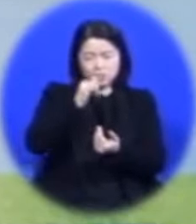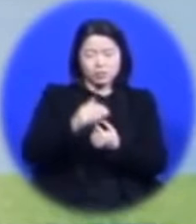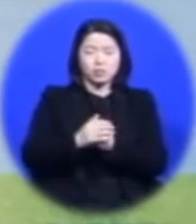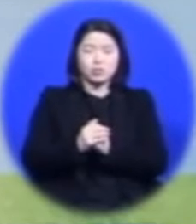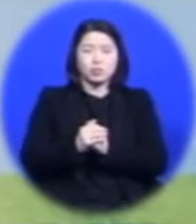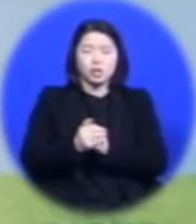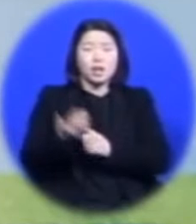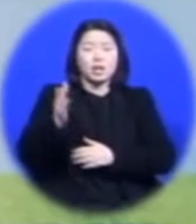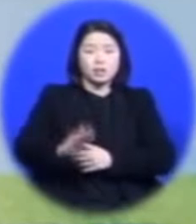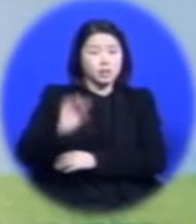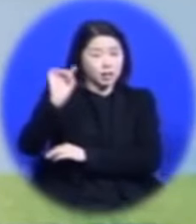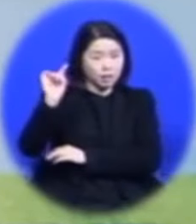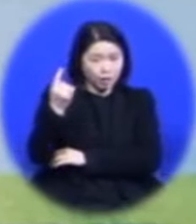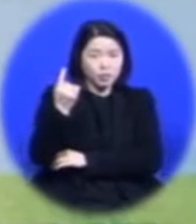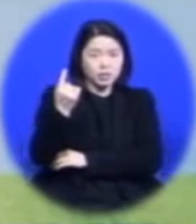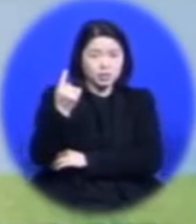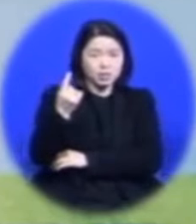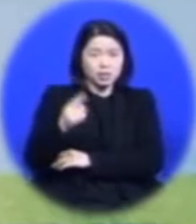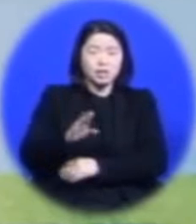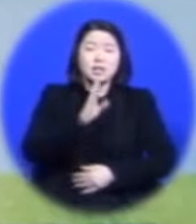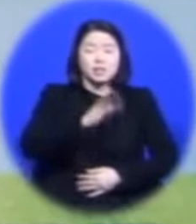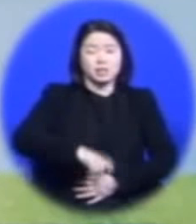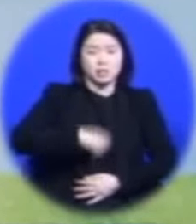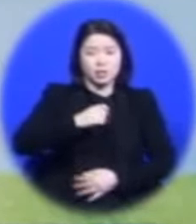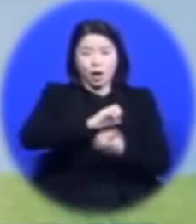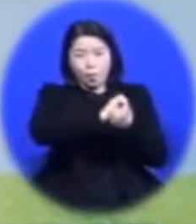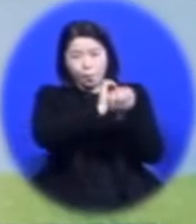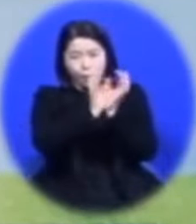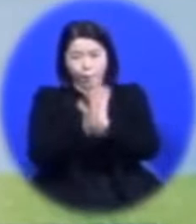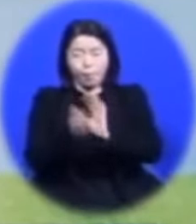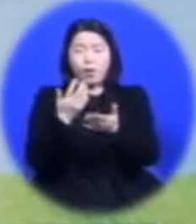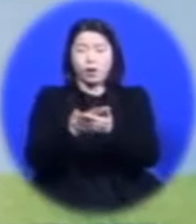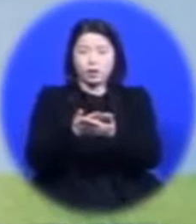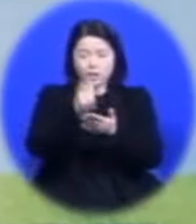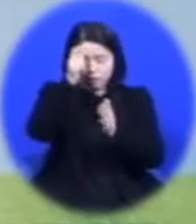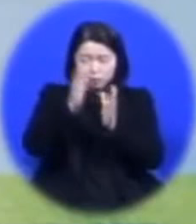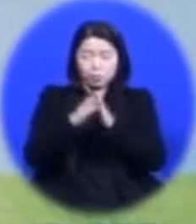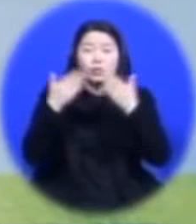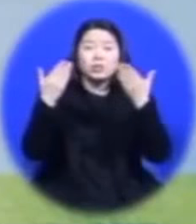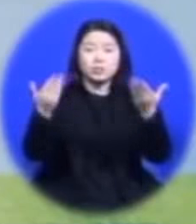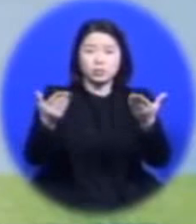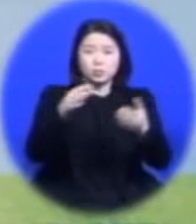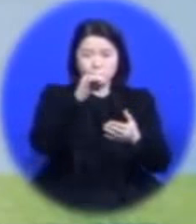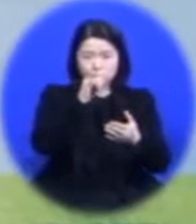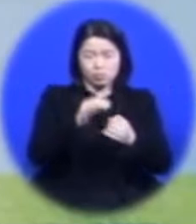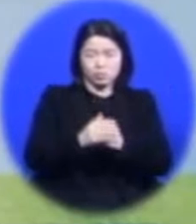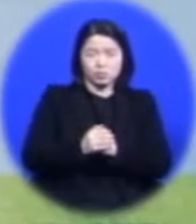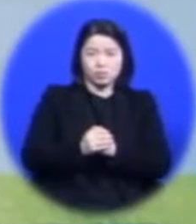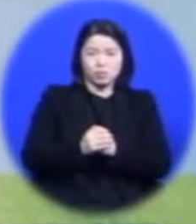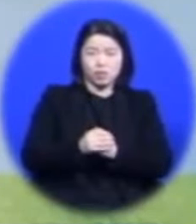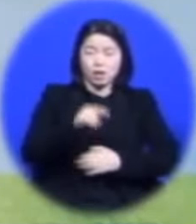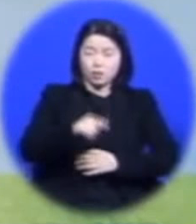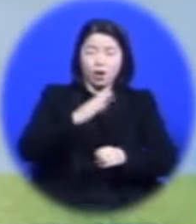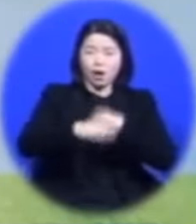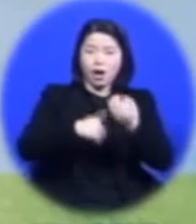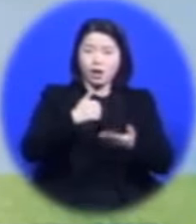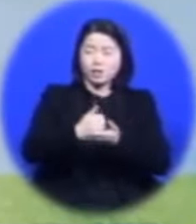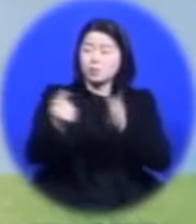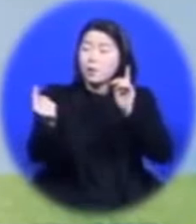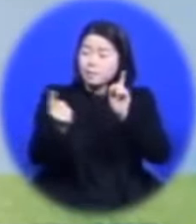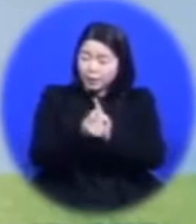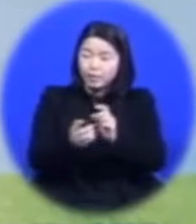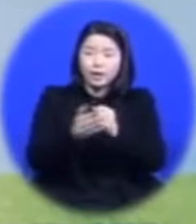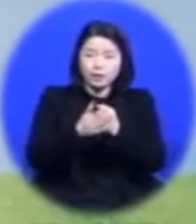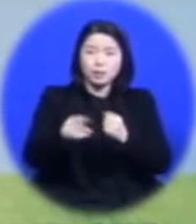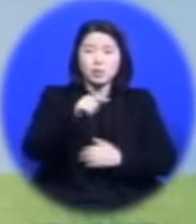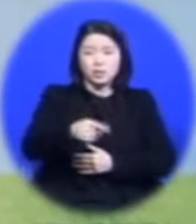근데 다윗은 정의가 꽃을 피우게 해달라 기도를 하는 겁니다 그 하나님을 만났기 때문에